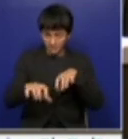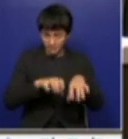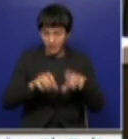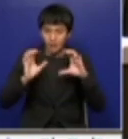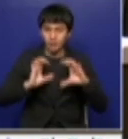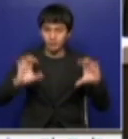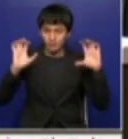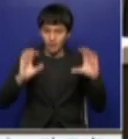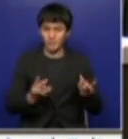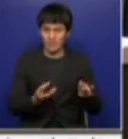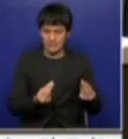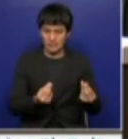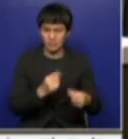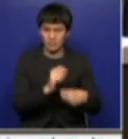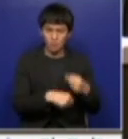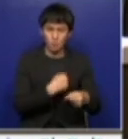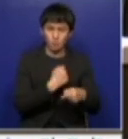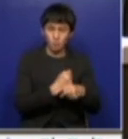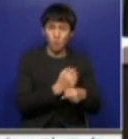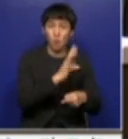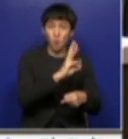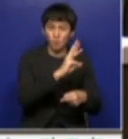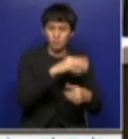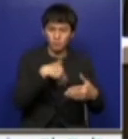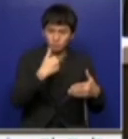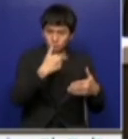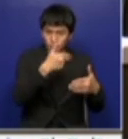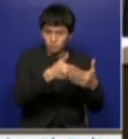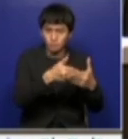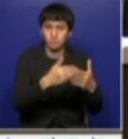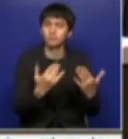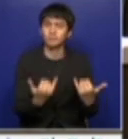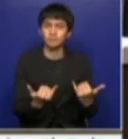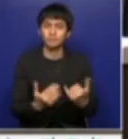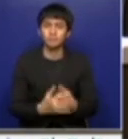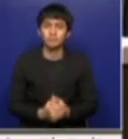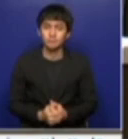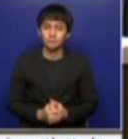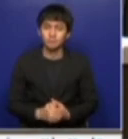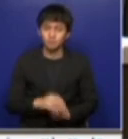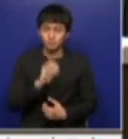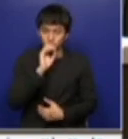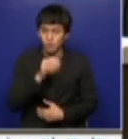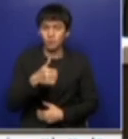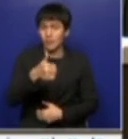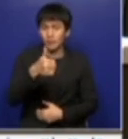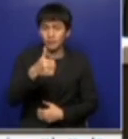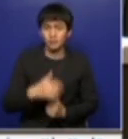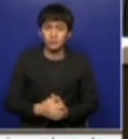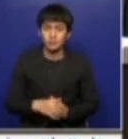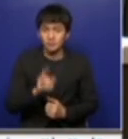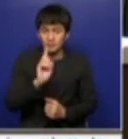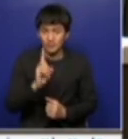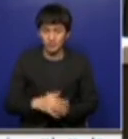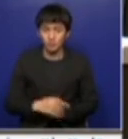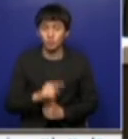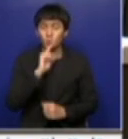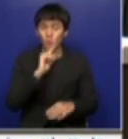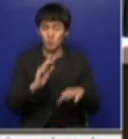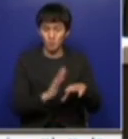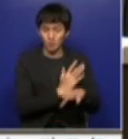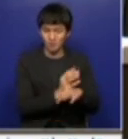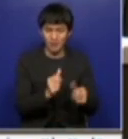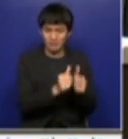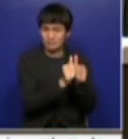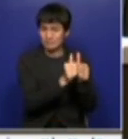6ปีที่ผ่านมาผมตอบได้เลยครับถ้าถ้าท่านบริหารดี